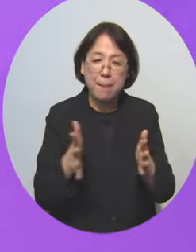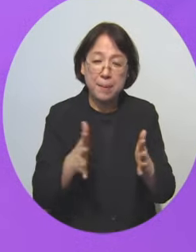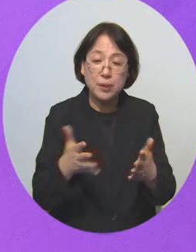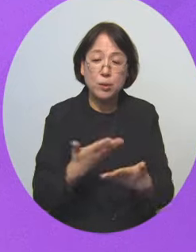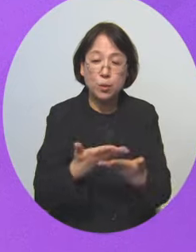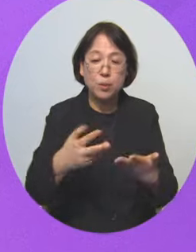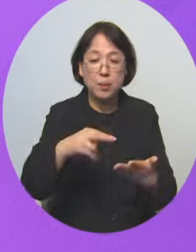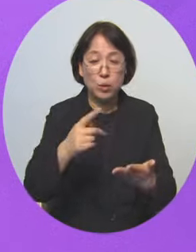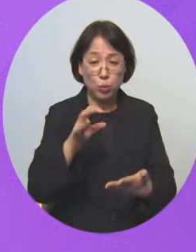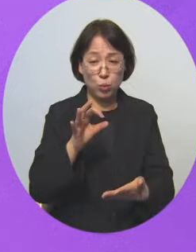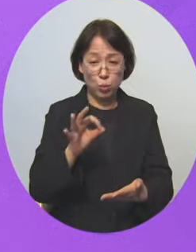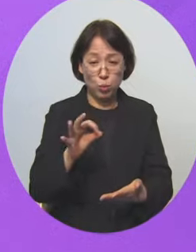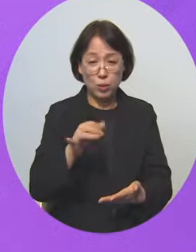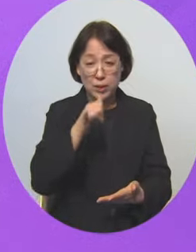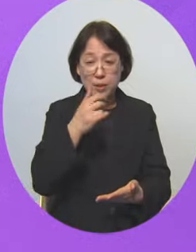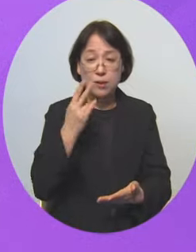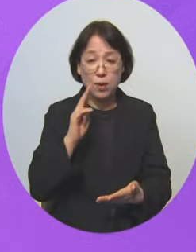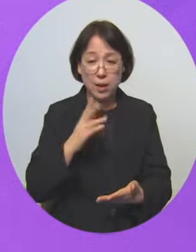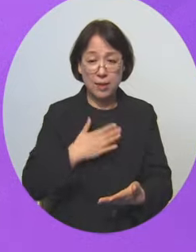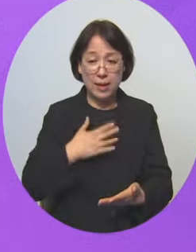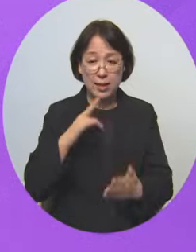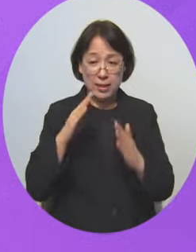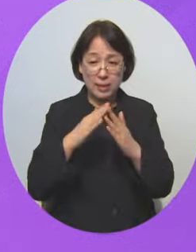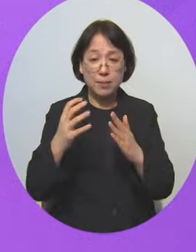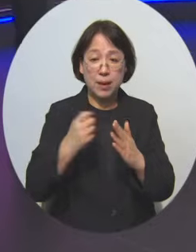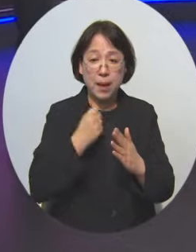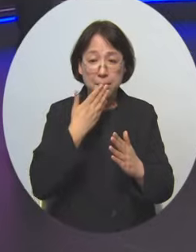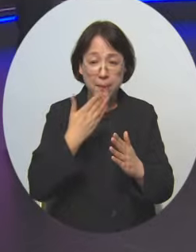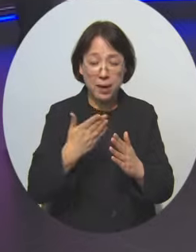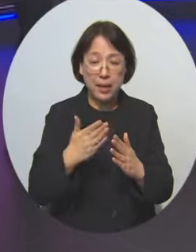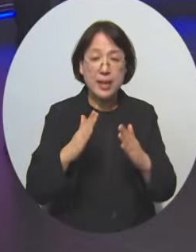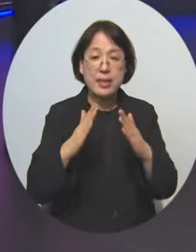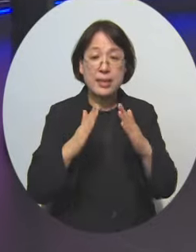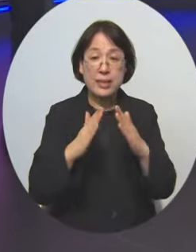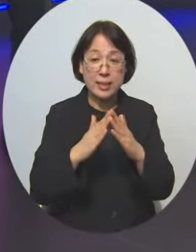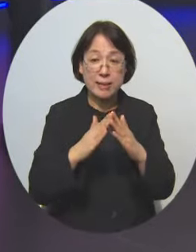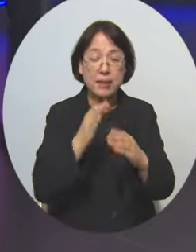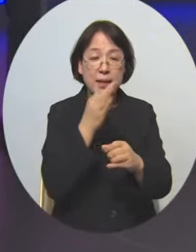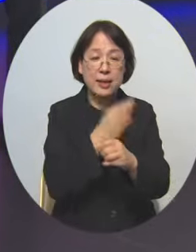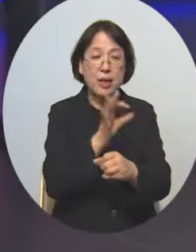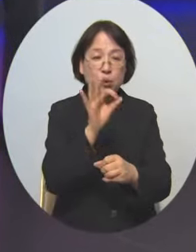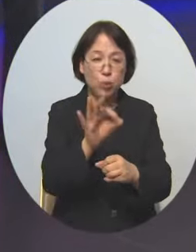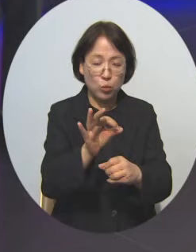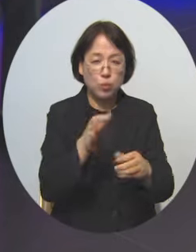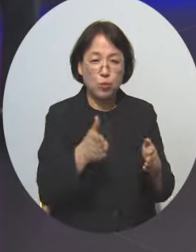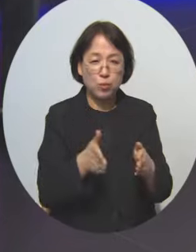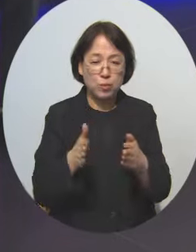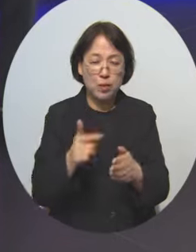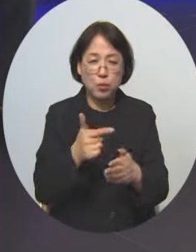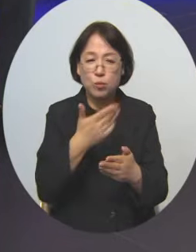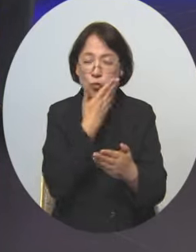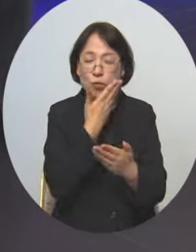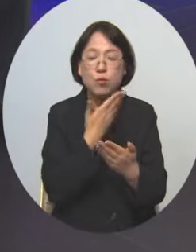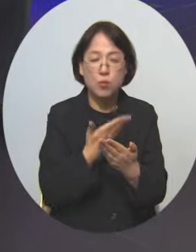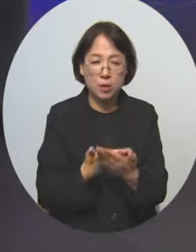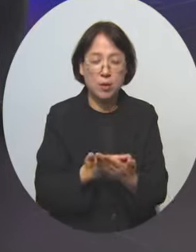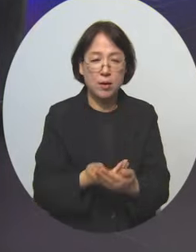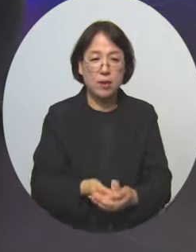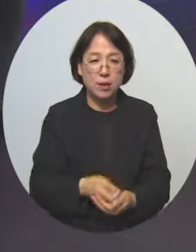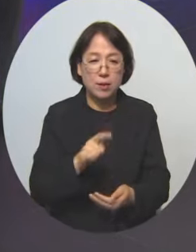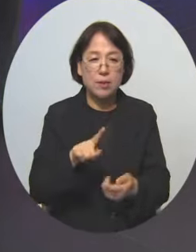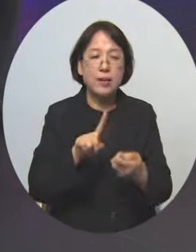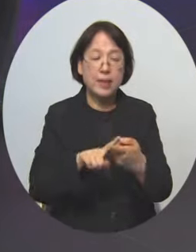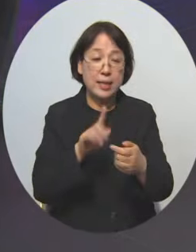자금이 있어야 내 집이 되거든요. 그래서 주택 자금을 마련하는 일도 신혼부부에게 굉장히 중요한 부분이죠. 여기에